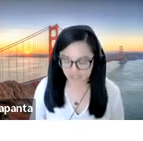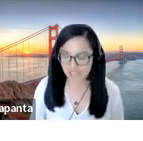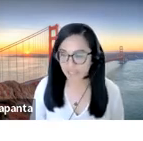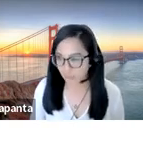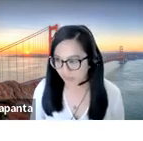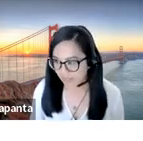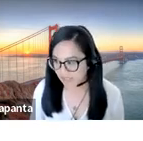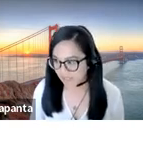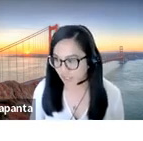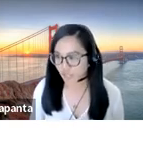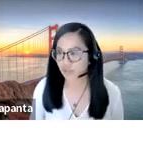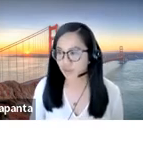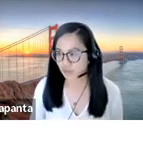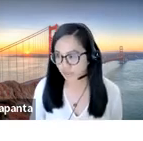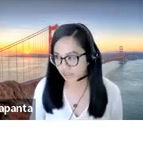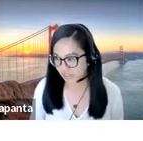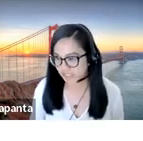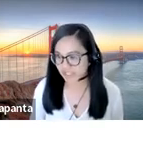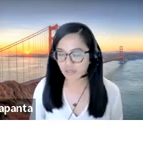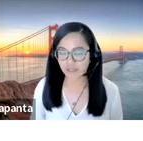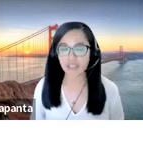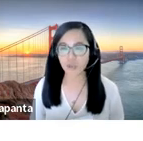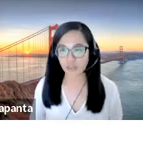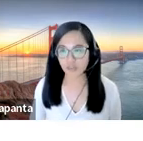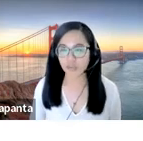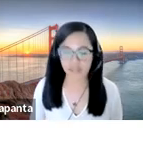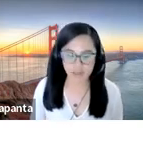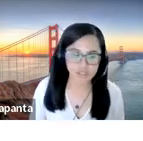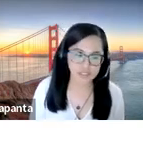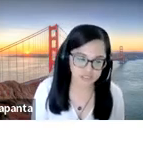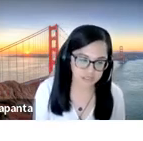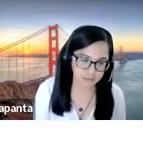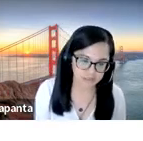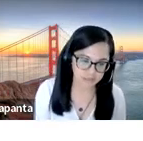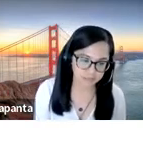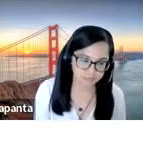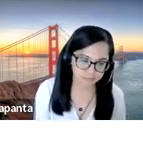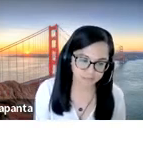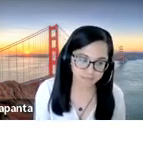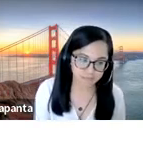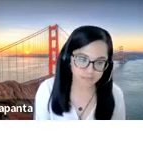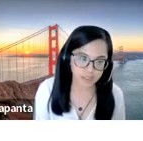getting equal access to those benefits like anyone else without a disability.